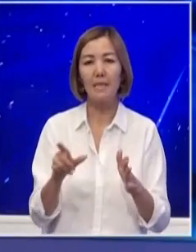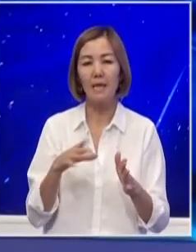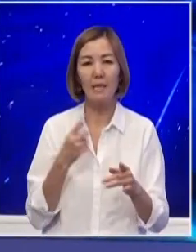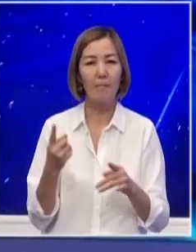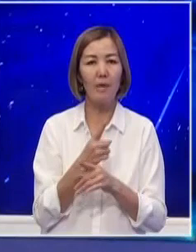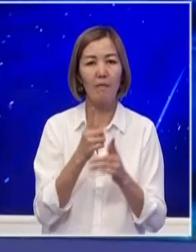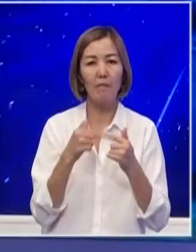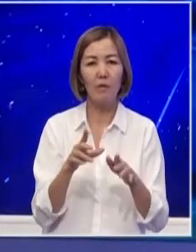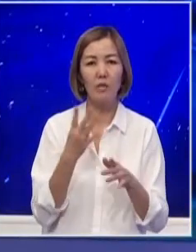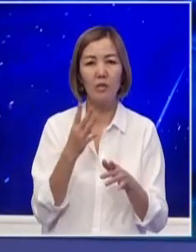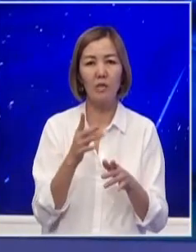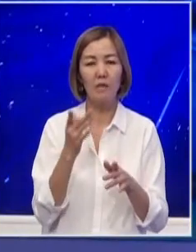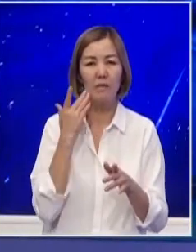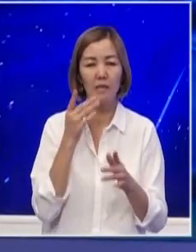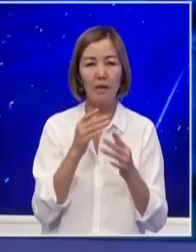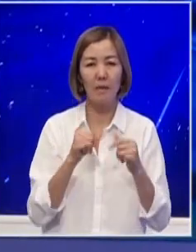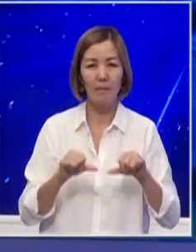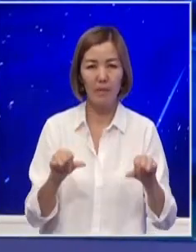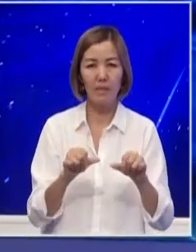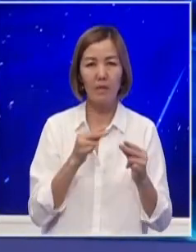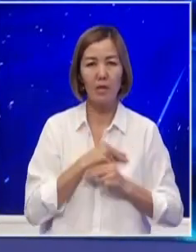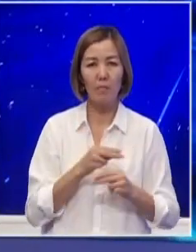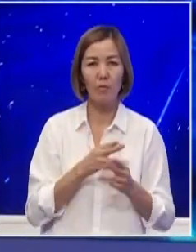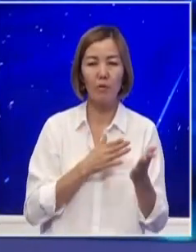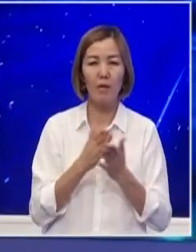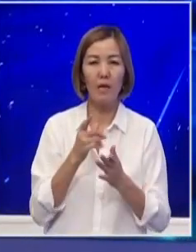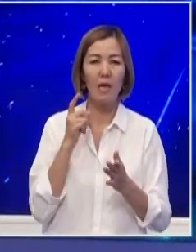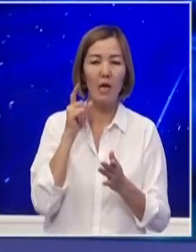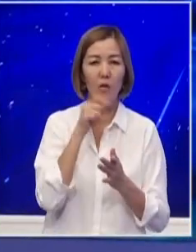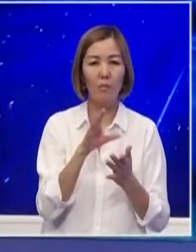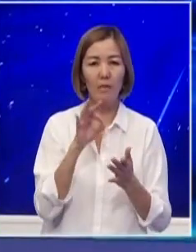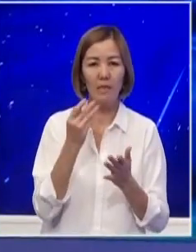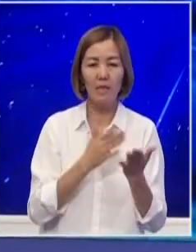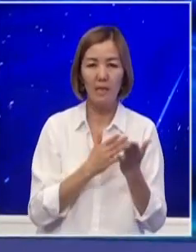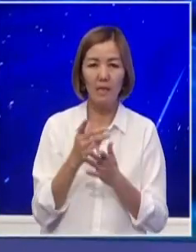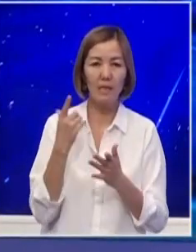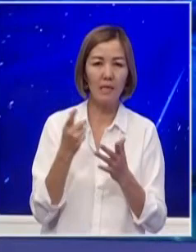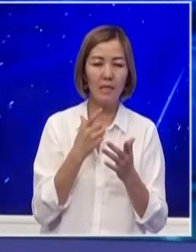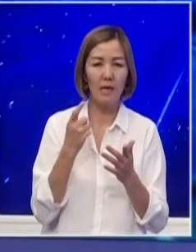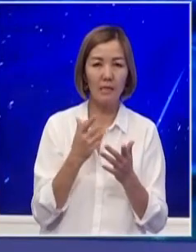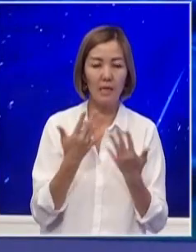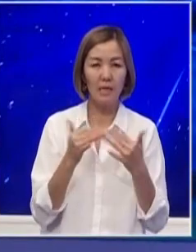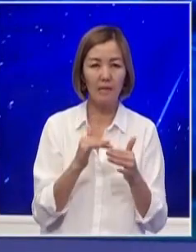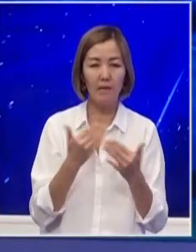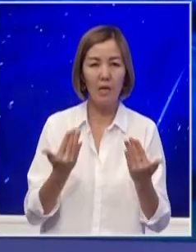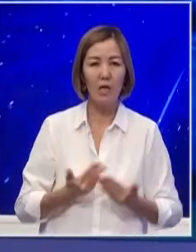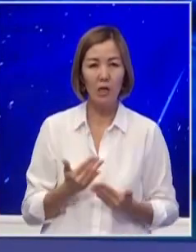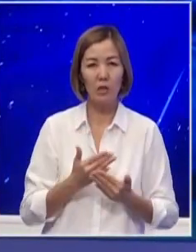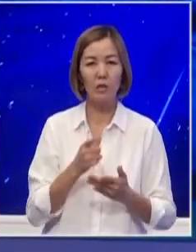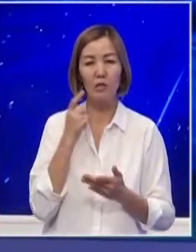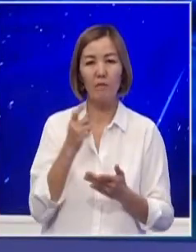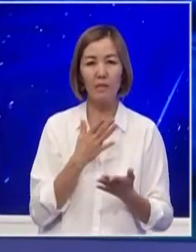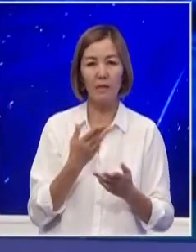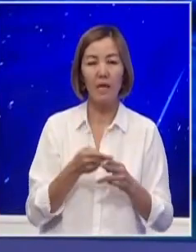сессию было создано 4 постоянных комиссии, работавших по направлениям экономики, социальной сферы, сельскохозяйственного и